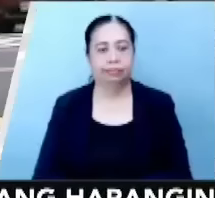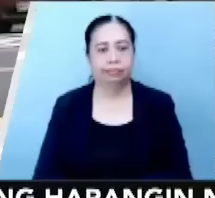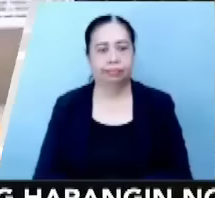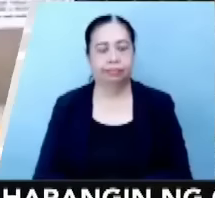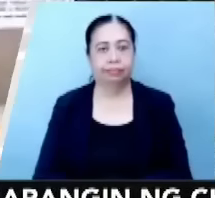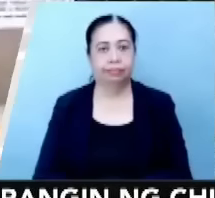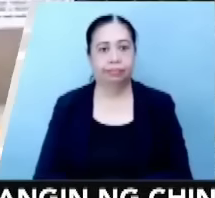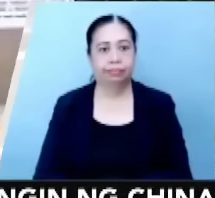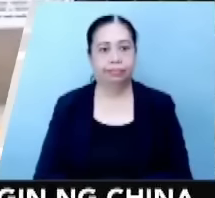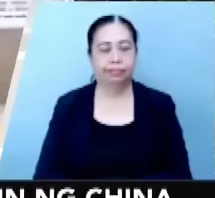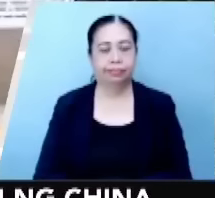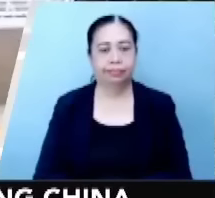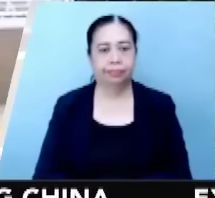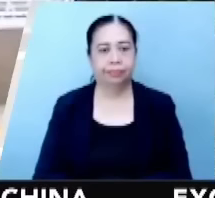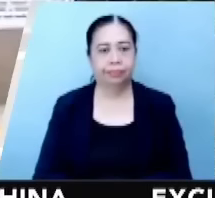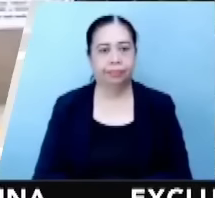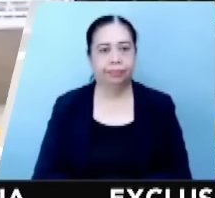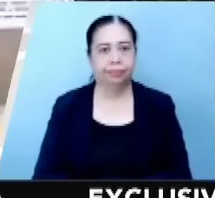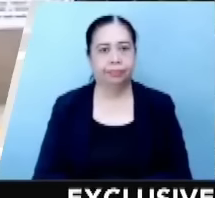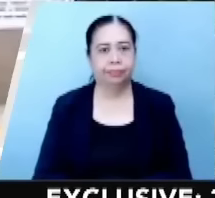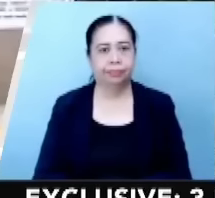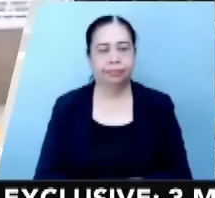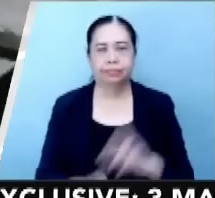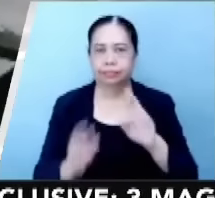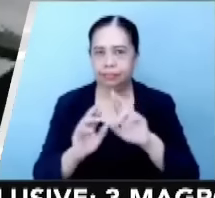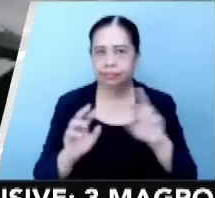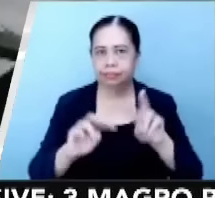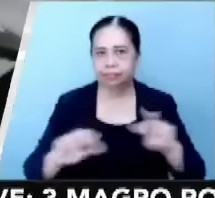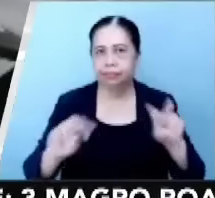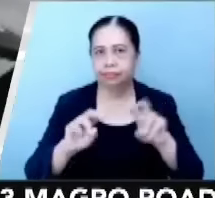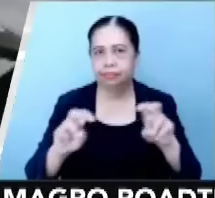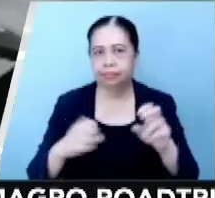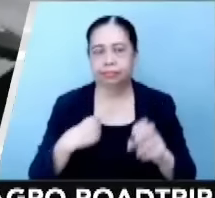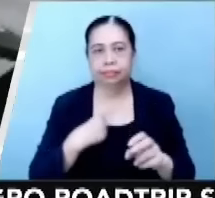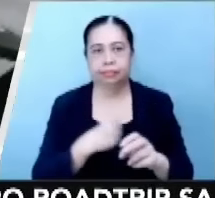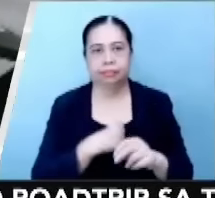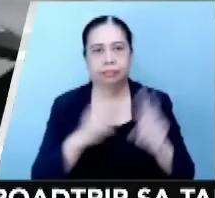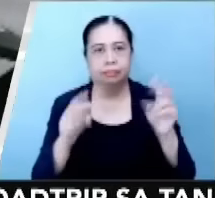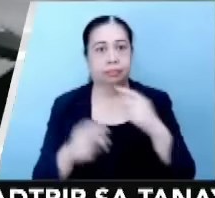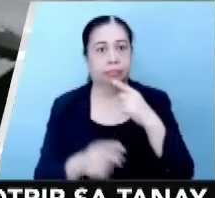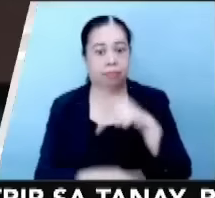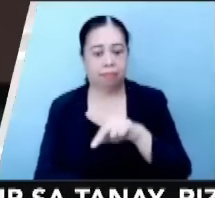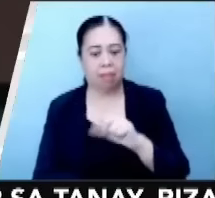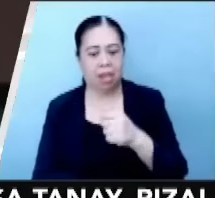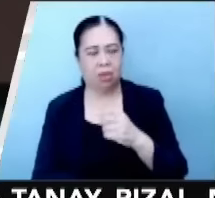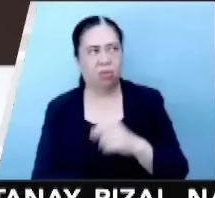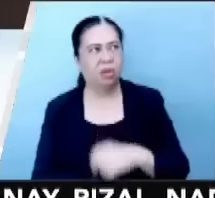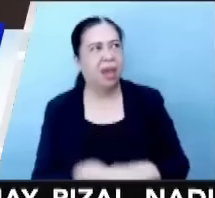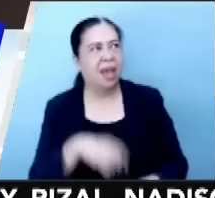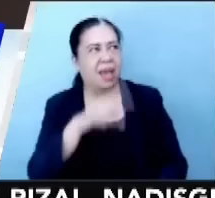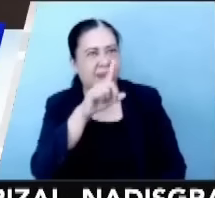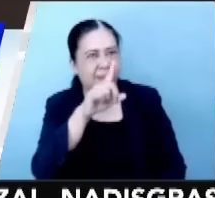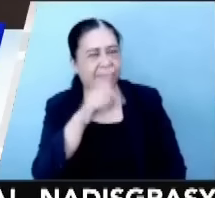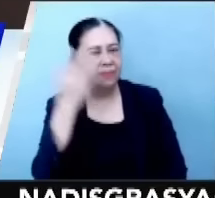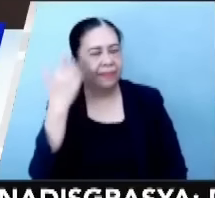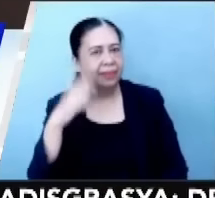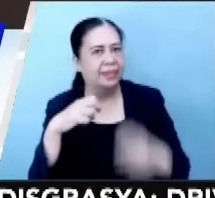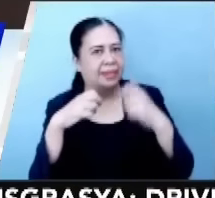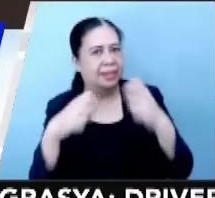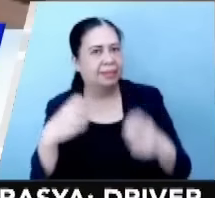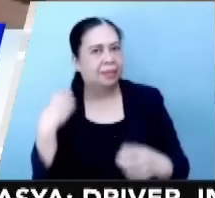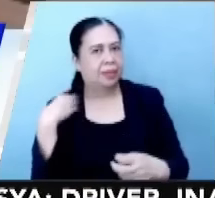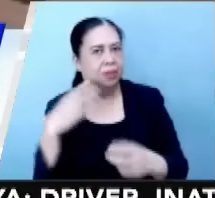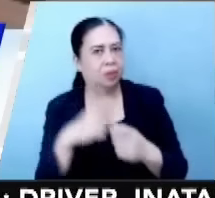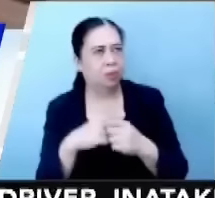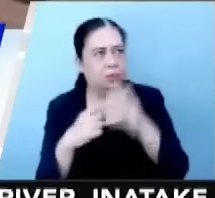Gonzalez nagkakasa ng imbestigasyon ang senado sa sinabi ng PAGCOR na may isa umanong dating cabinet official na nag lobby o